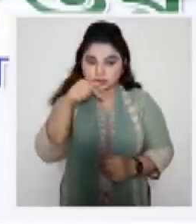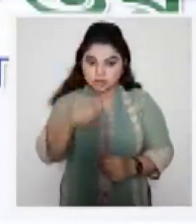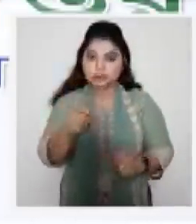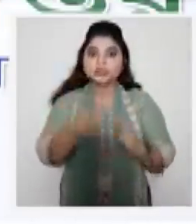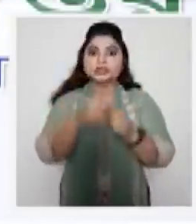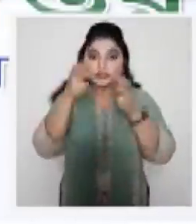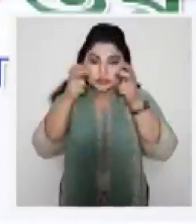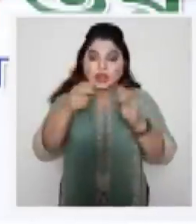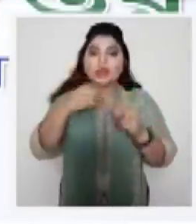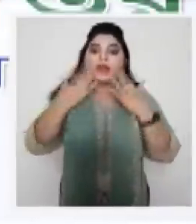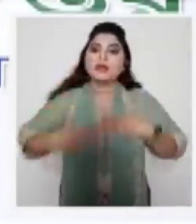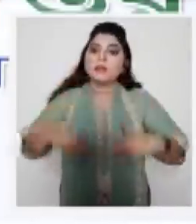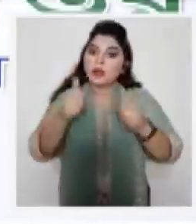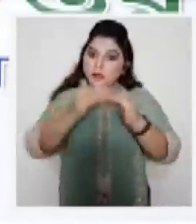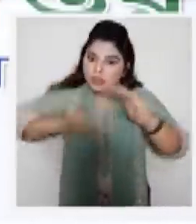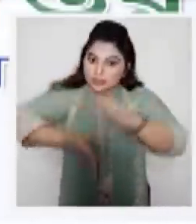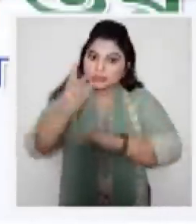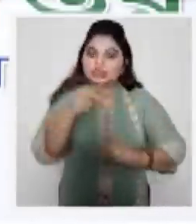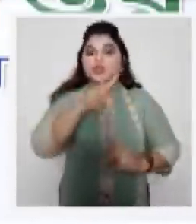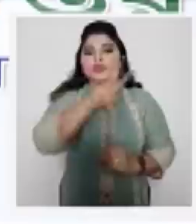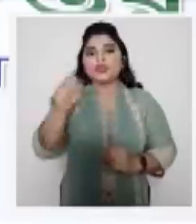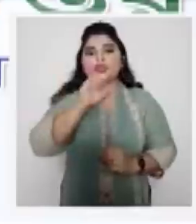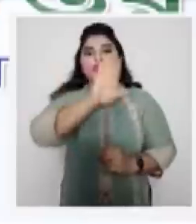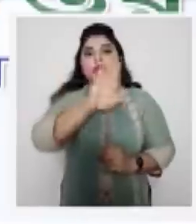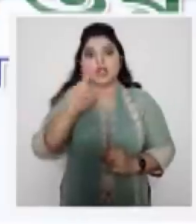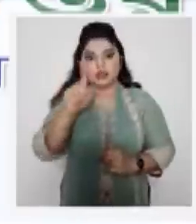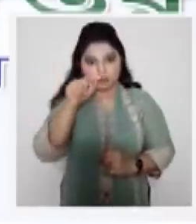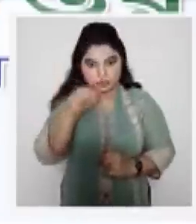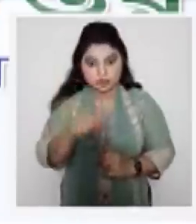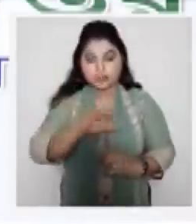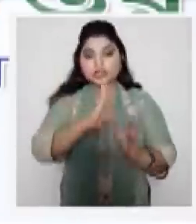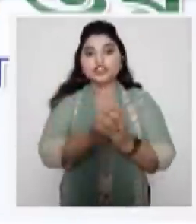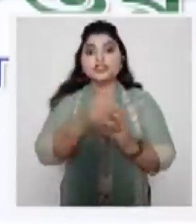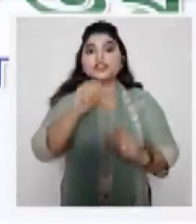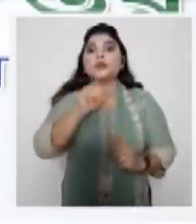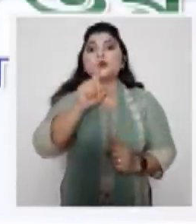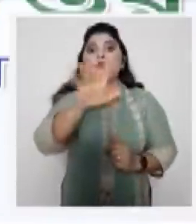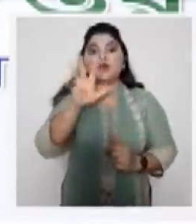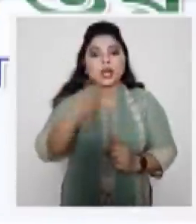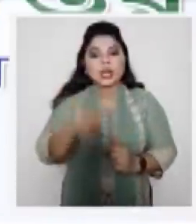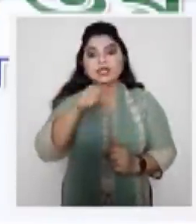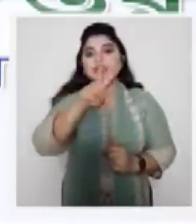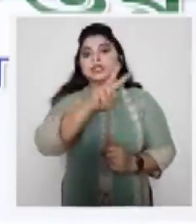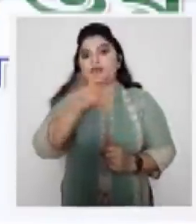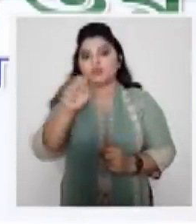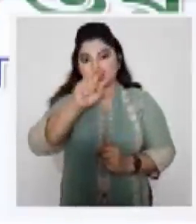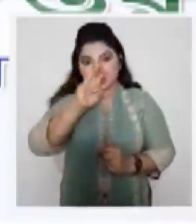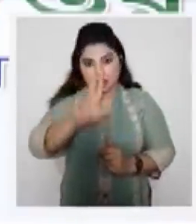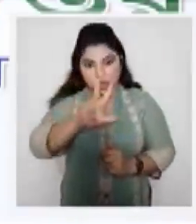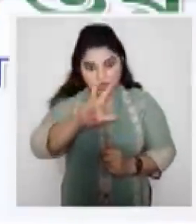24 ঘন্টা আইসোলেশনে যুক্ত হয়েছেন 536 জন, ছাড় পেয়েছেন আইসোলেশন থেকে 295 জন। এ পর্যন্ত